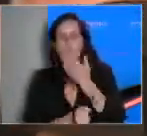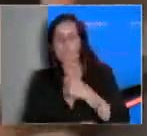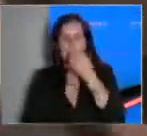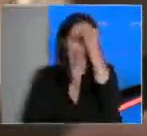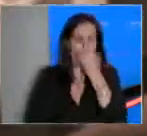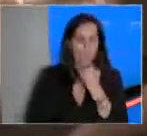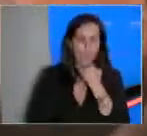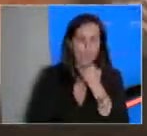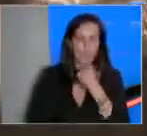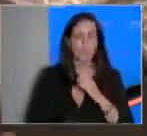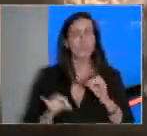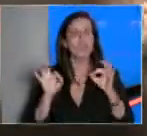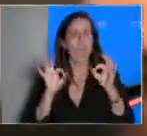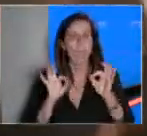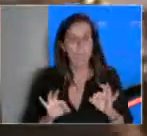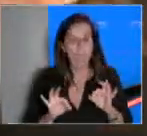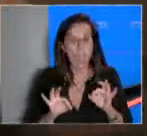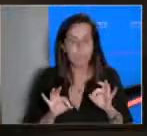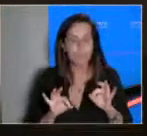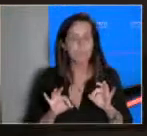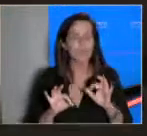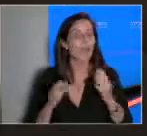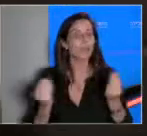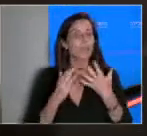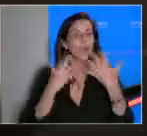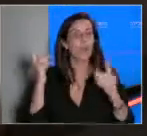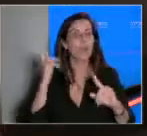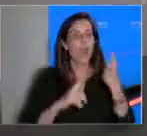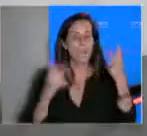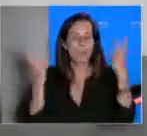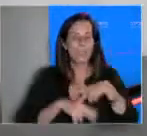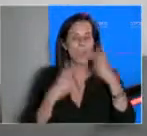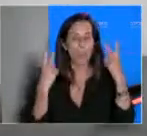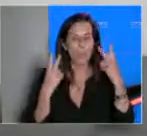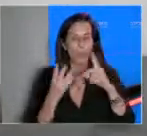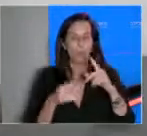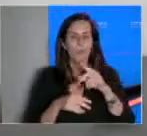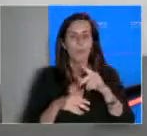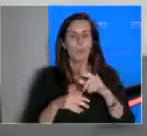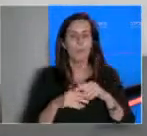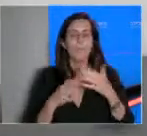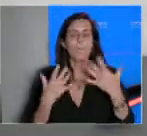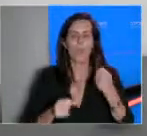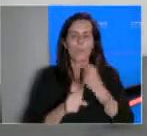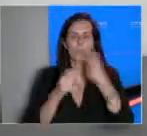לחמאס, כשבעצם ההתקדמות המשמעותית הגיעה לסיכום בנושא שלבי העסקה.